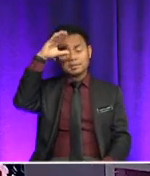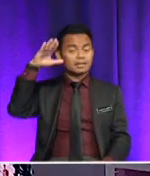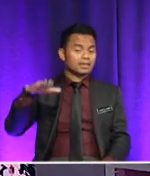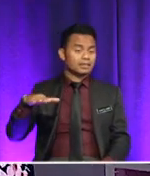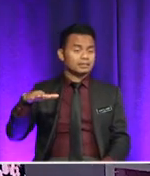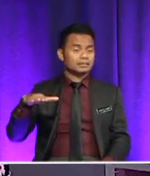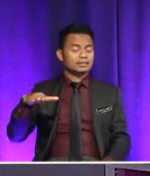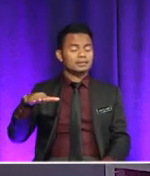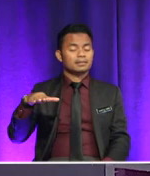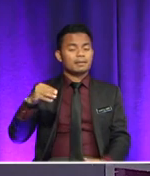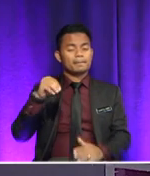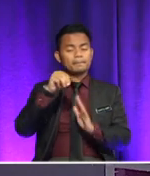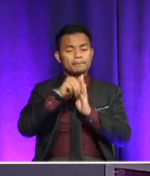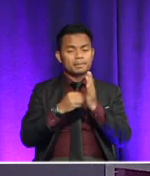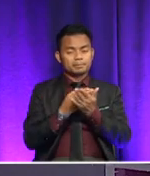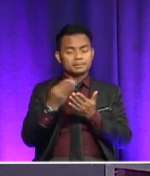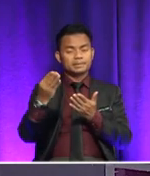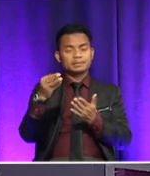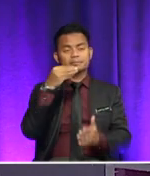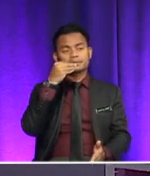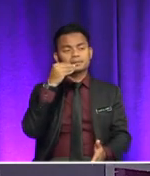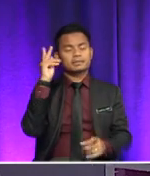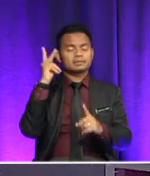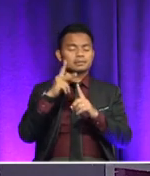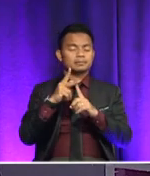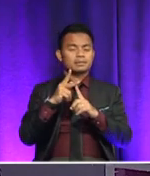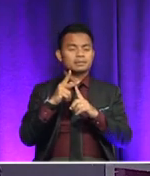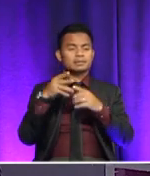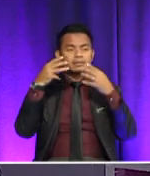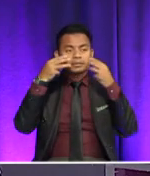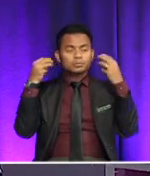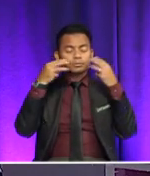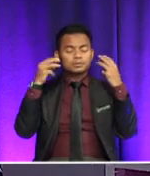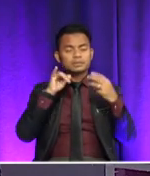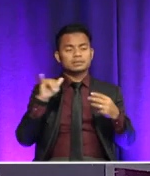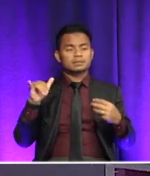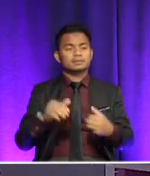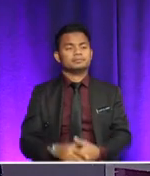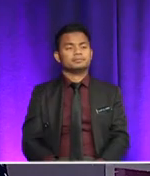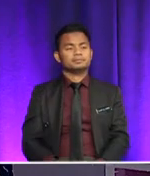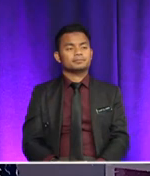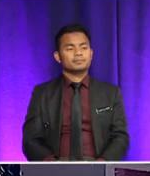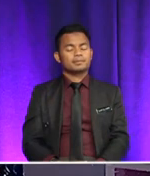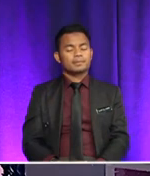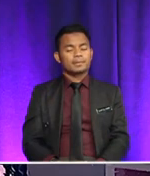memberi makan kepada Kucingnya baik kucing inilah binatang peliharaan yang ramai orang peliharalah